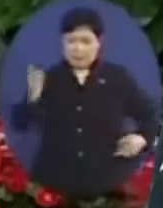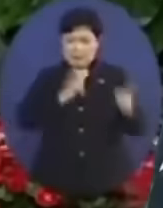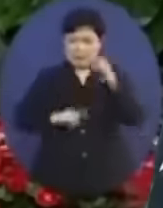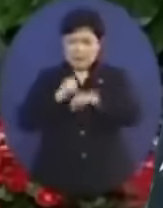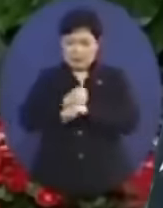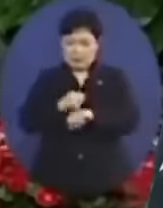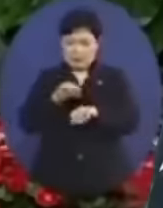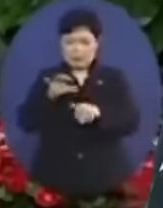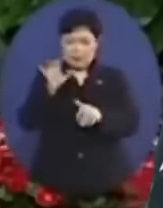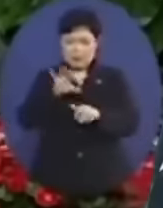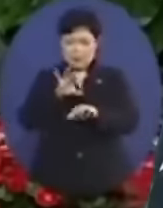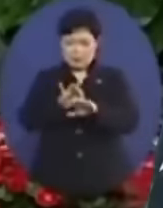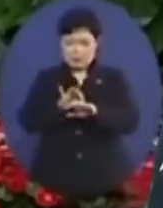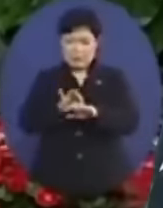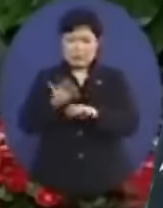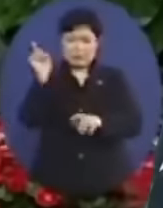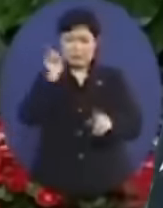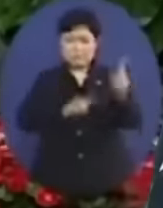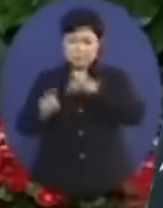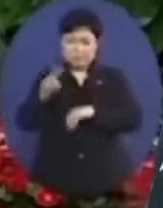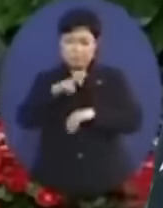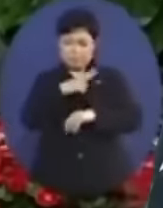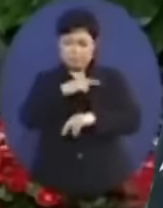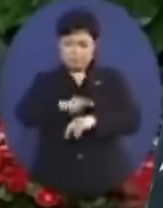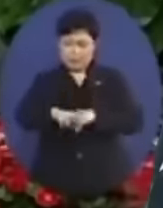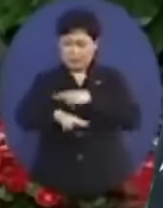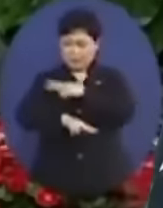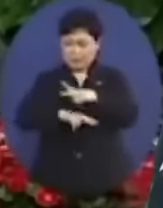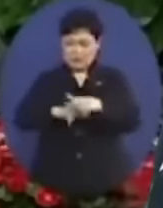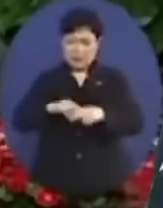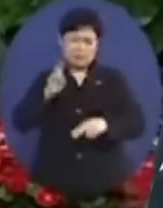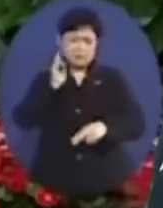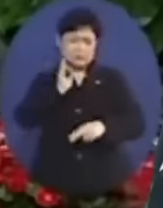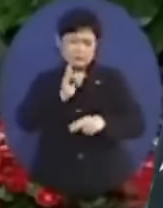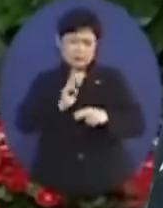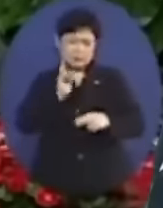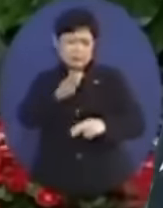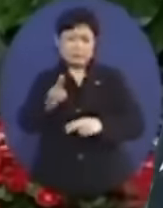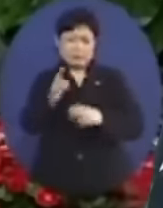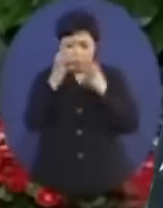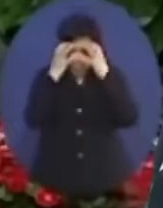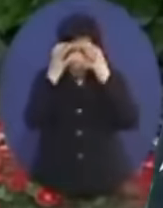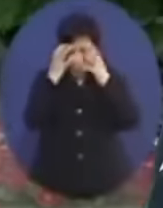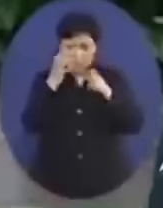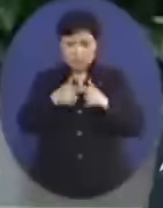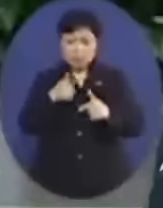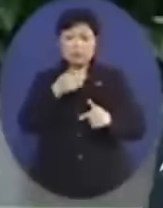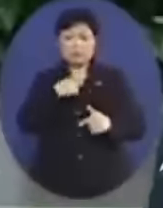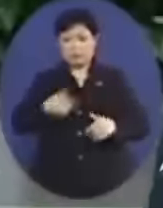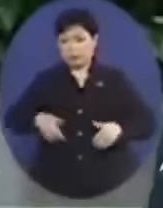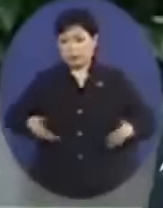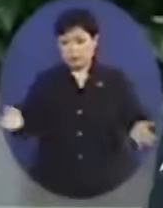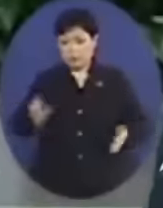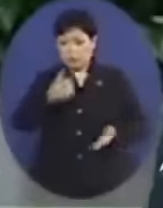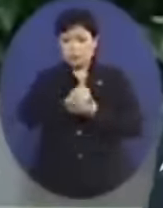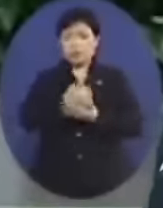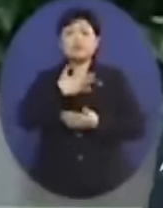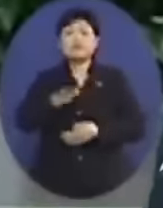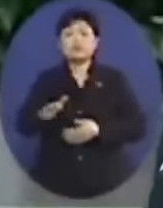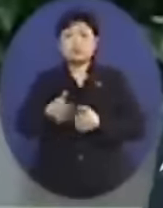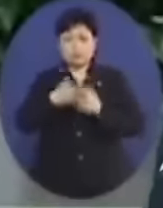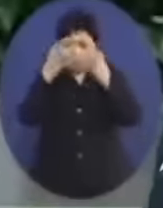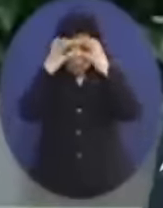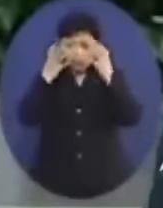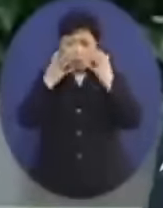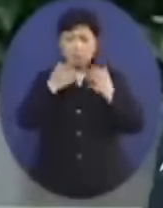상합니다 그 센 고통을 예수님은 당할 필요가 없어요 예수님은 죄를지 적이 없기 때문에 고통 당할